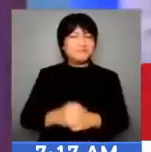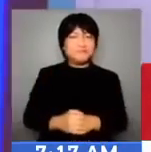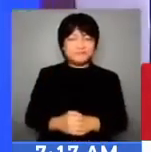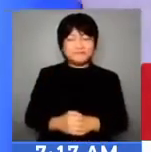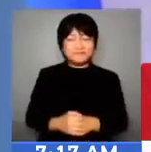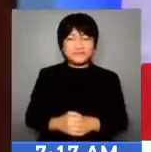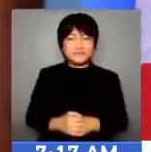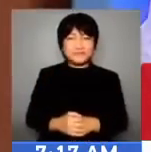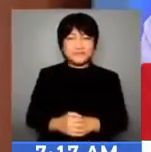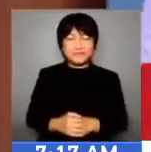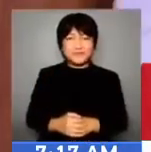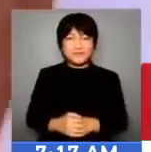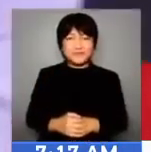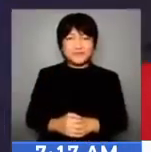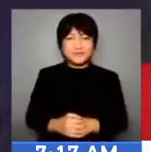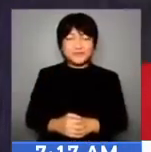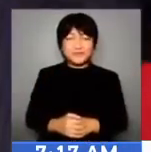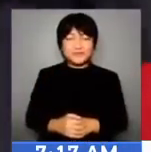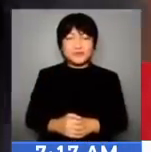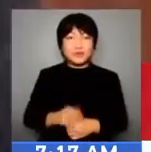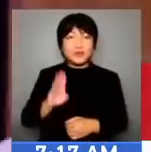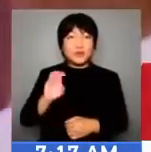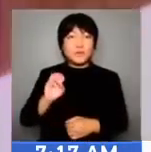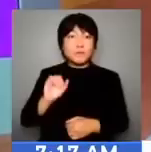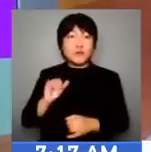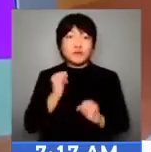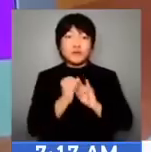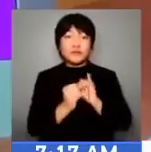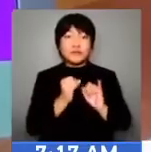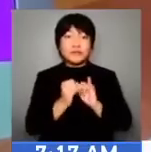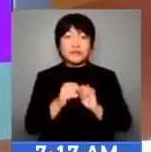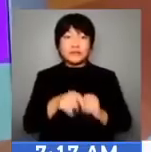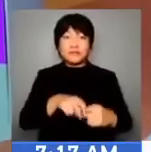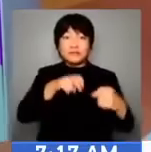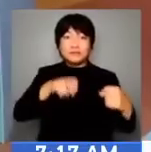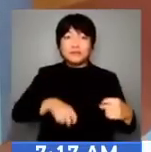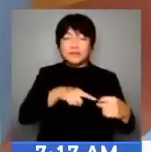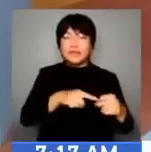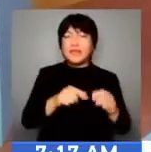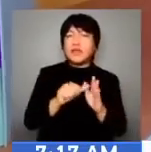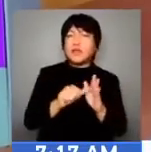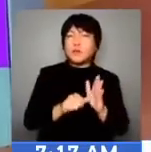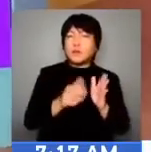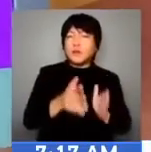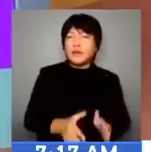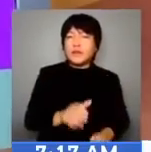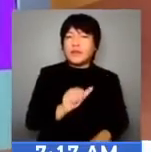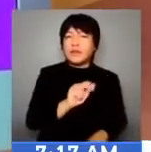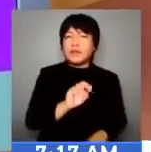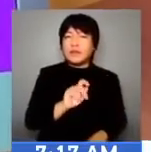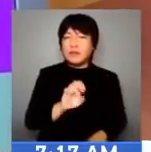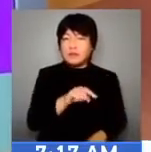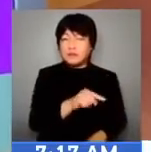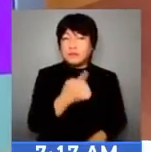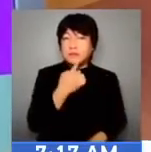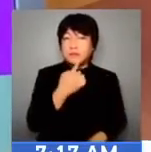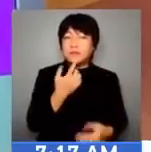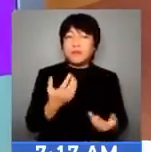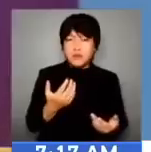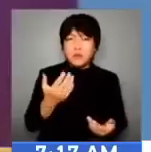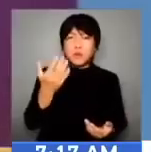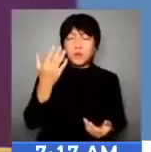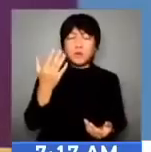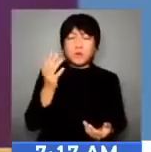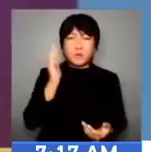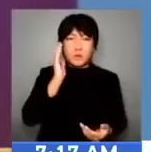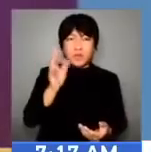Sa Fast Talk with Boy Abunda, sinabi ni Attorney Annette na kung noon pa lang ay nalaman na niya na magiging fun experience sa maging judge,